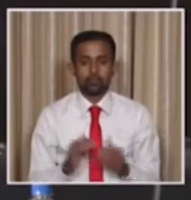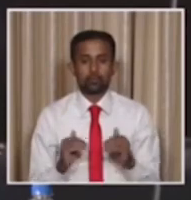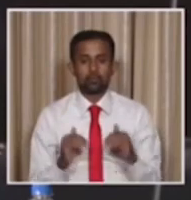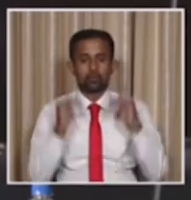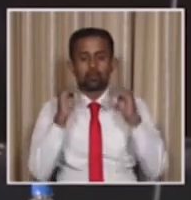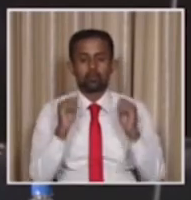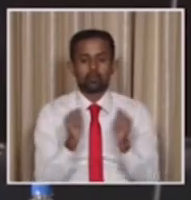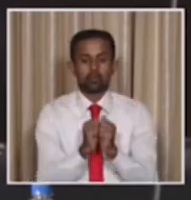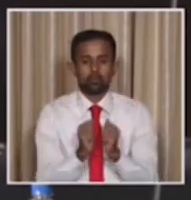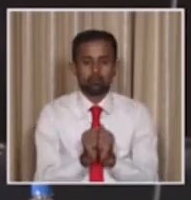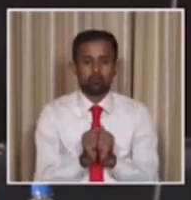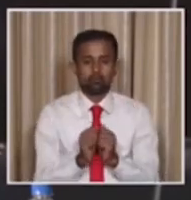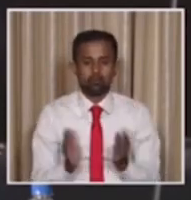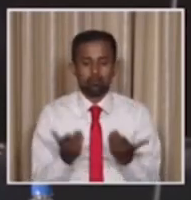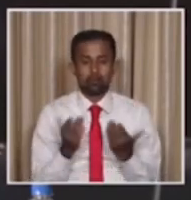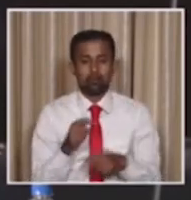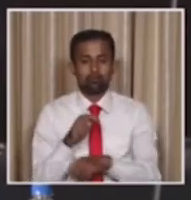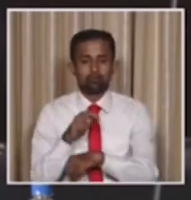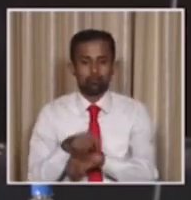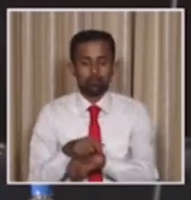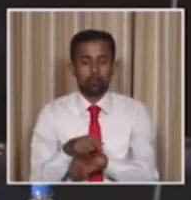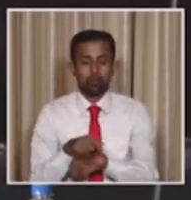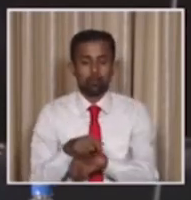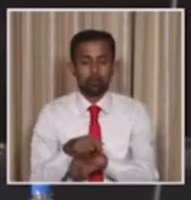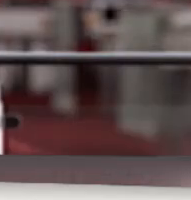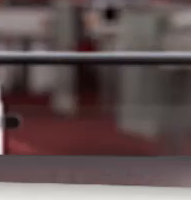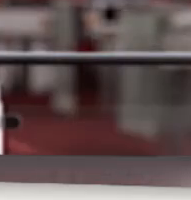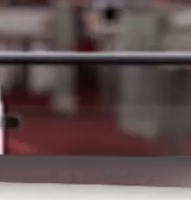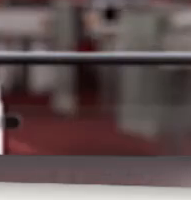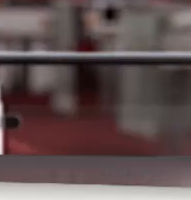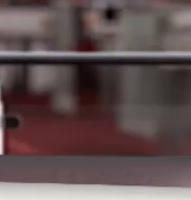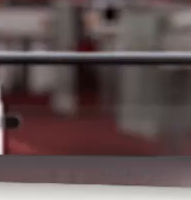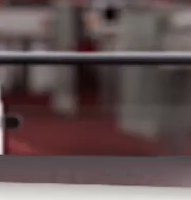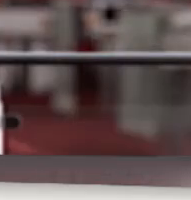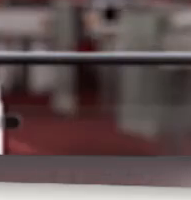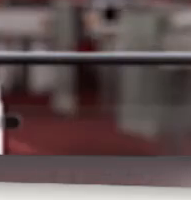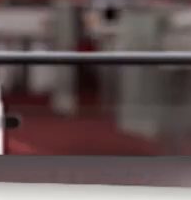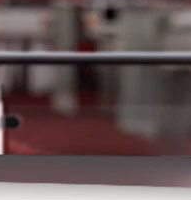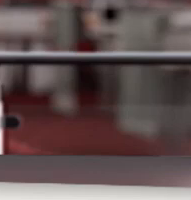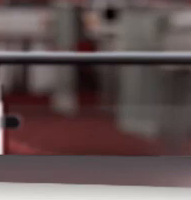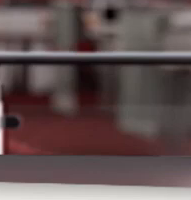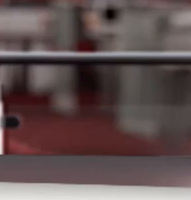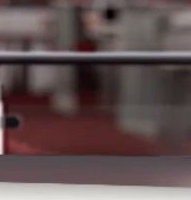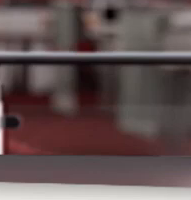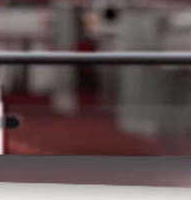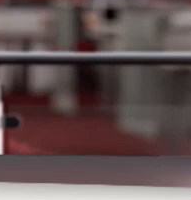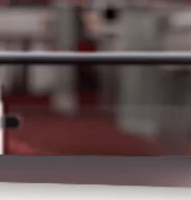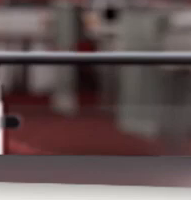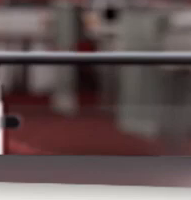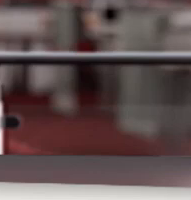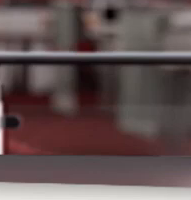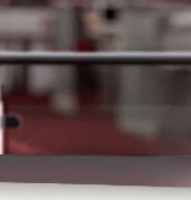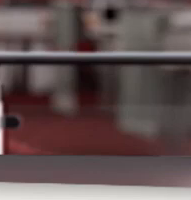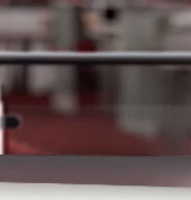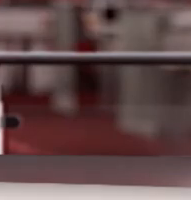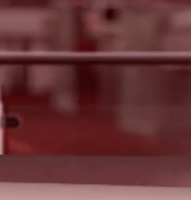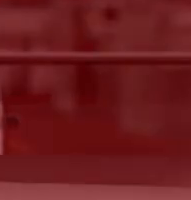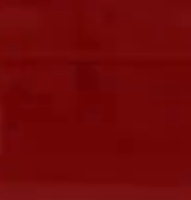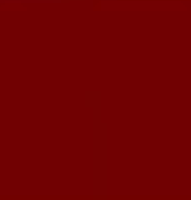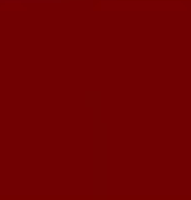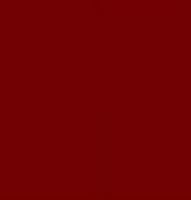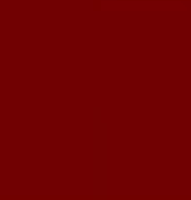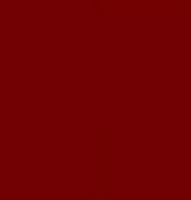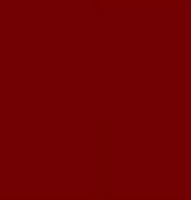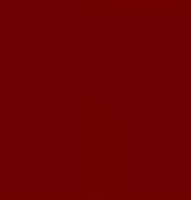இதற்கு முதலிடம் கொடுக்க வேண்டும், அதை கட்டாயம் செய்யப்பட வேண்டும். இத்துடன் இந்த செய்தி அறிக்கை நிறைவடைகின்றது. வணக்கம்.